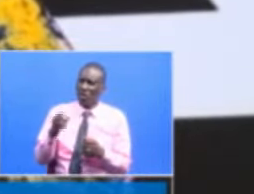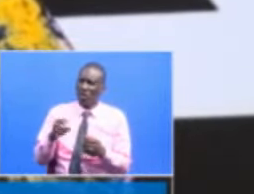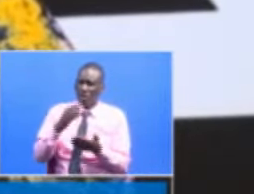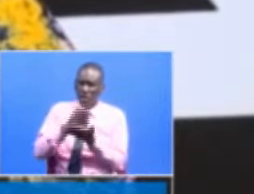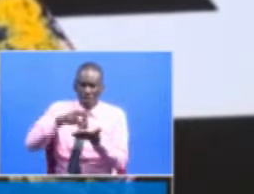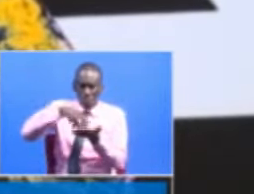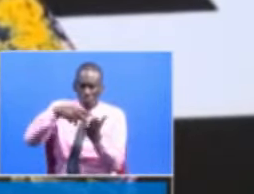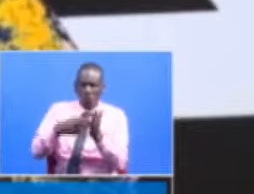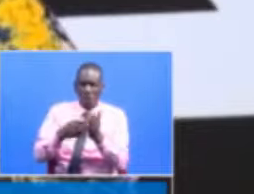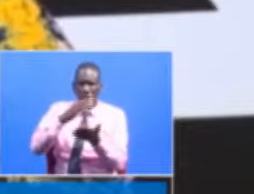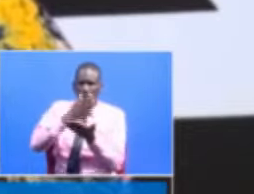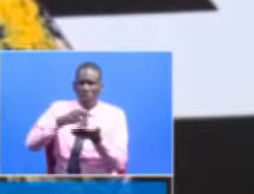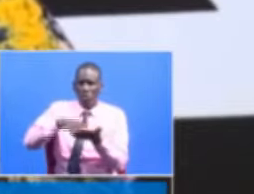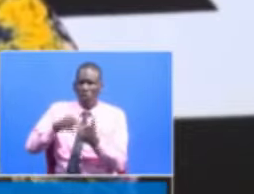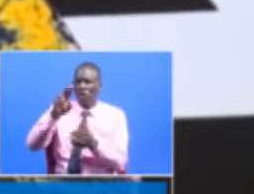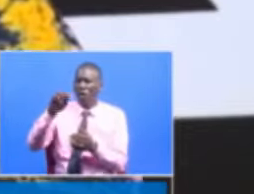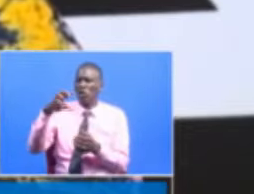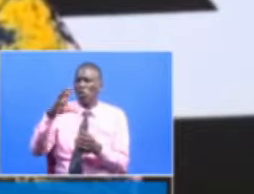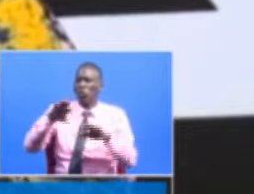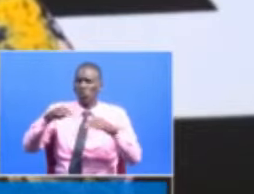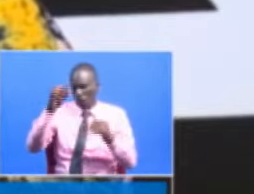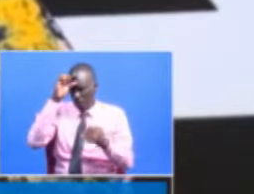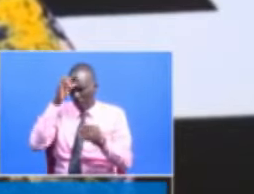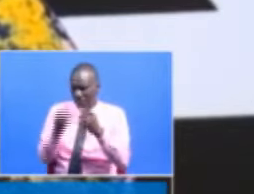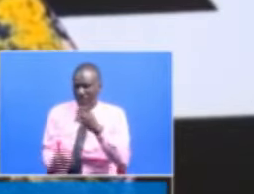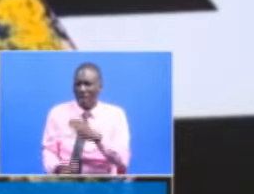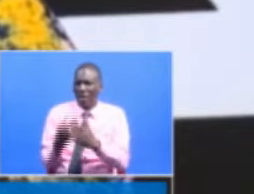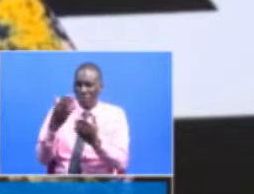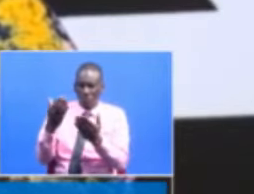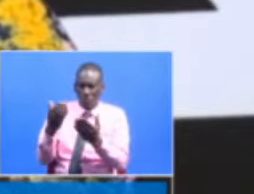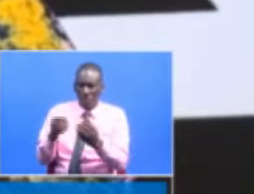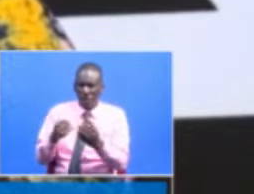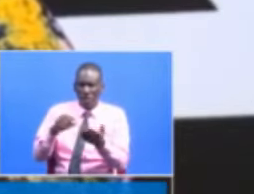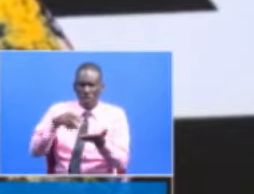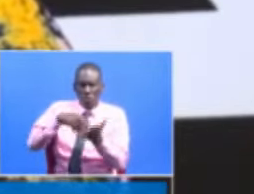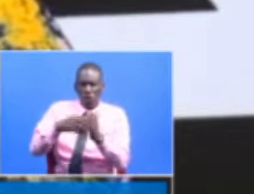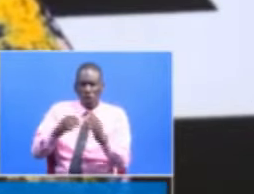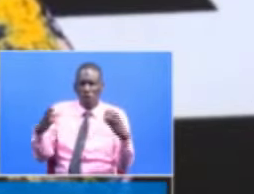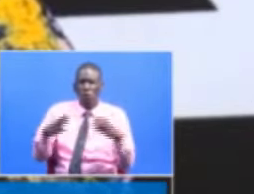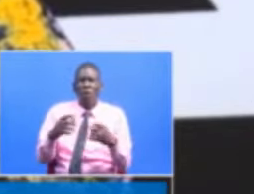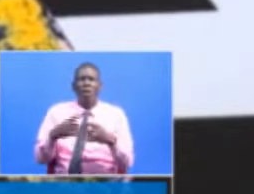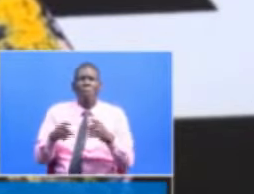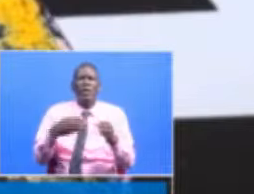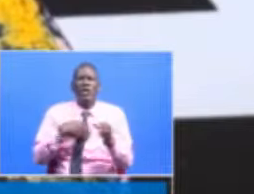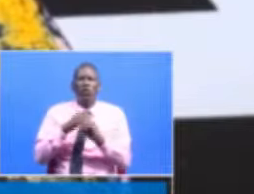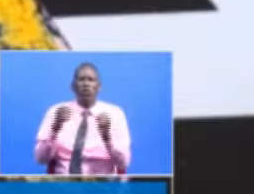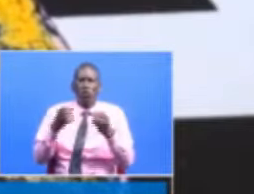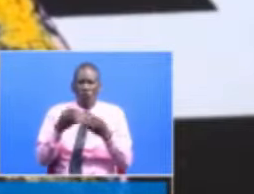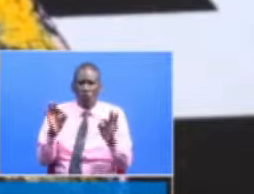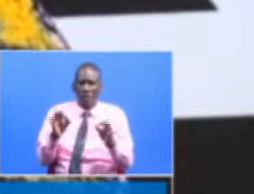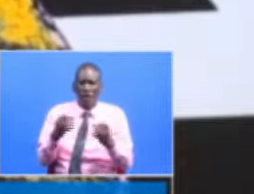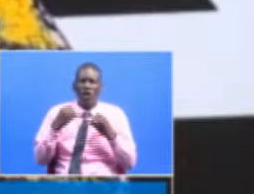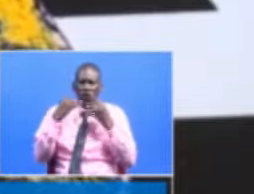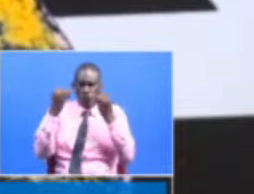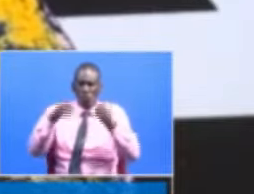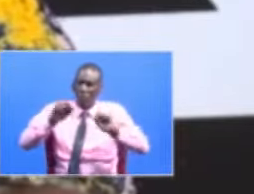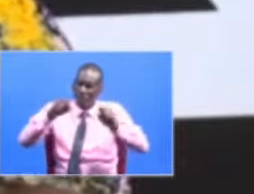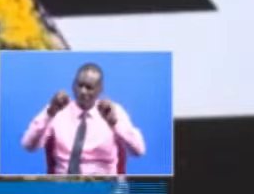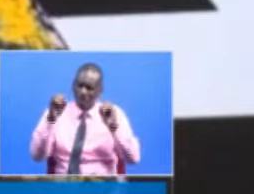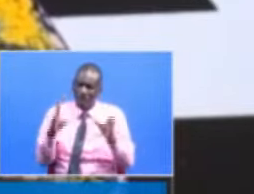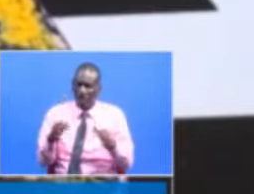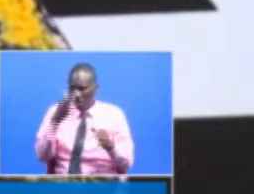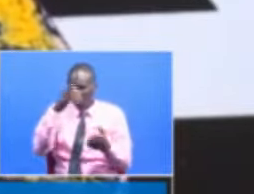ambazo NGOs ama serikali zinakuja nazo kwa community, lakini haikuangi na ile free prior and informed consent kwa sababu ya